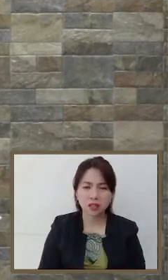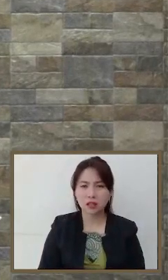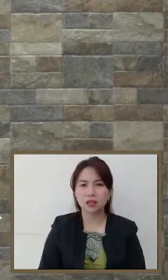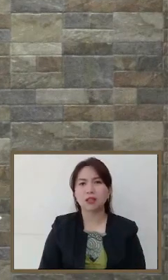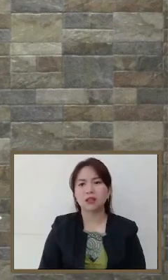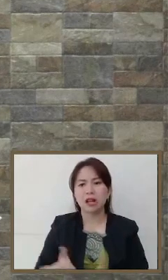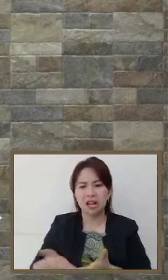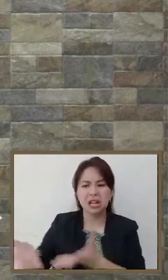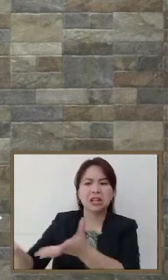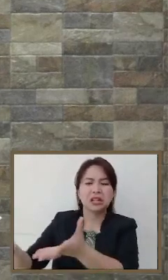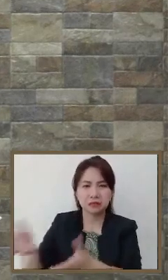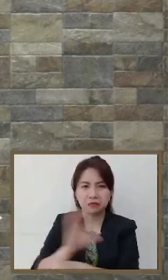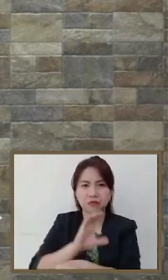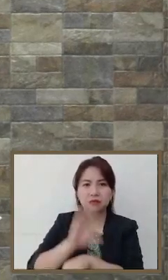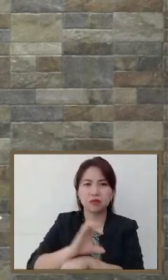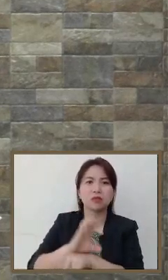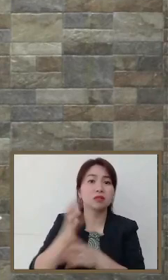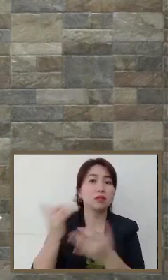kanyang